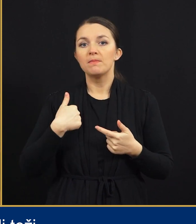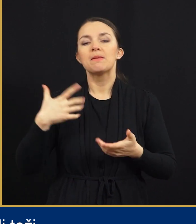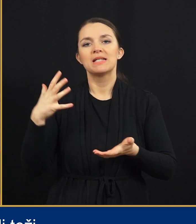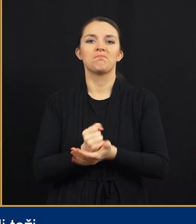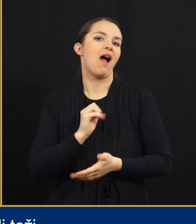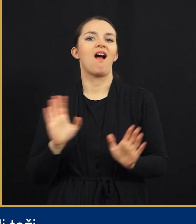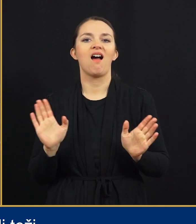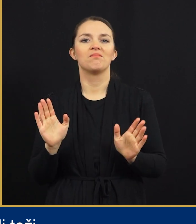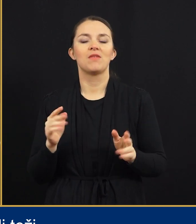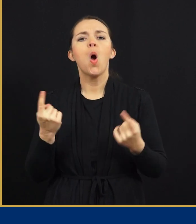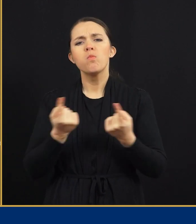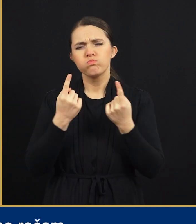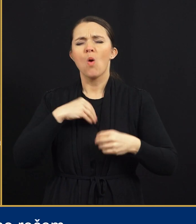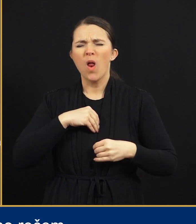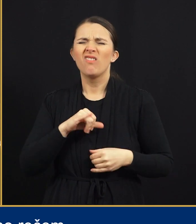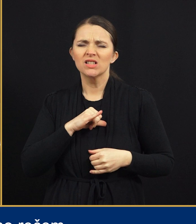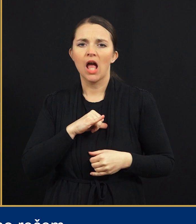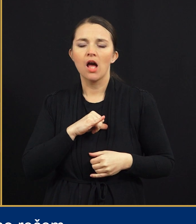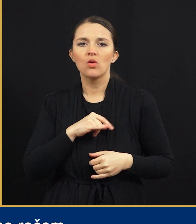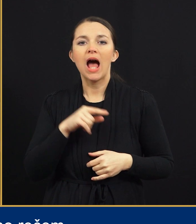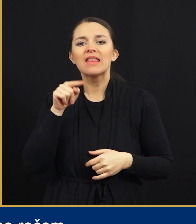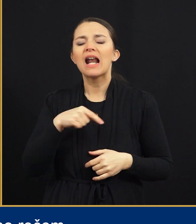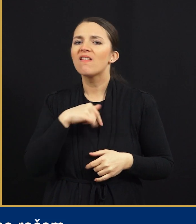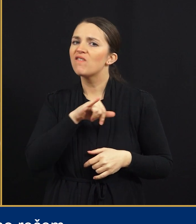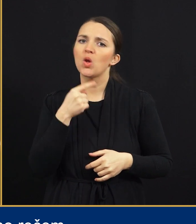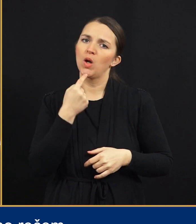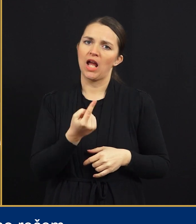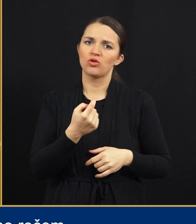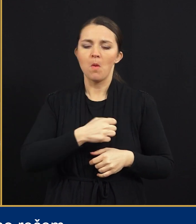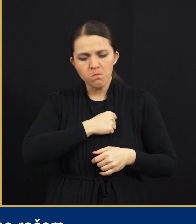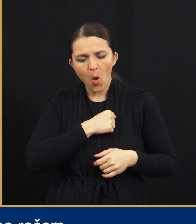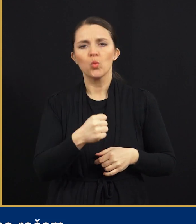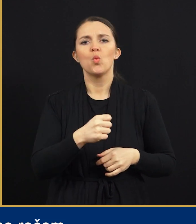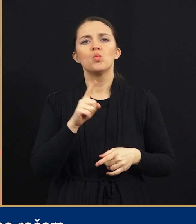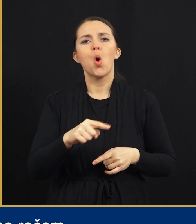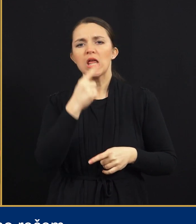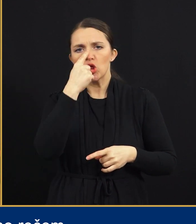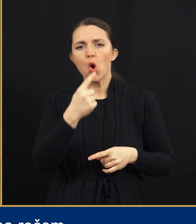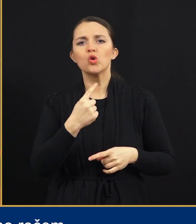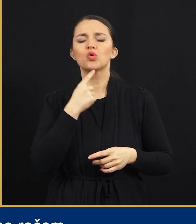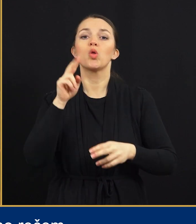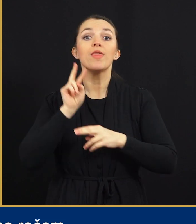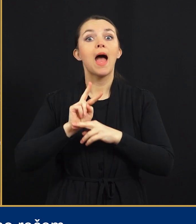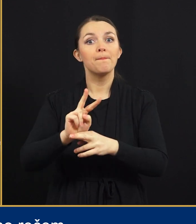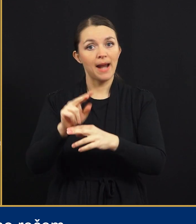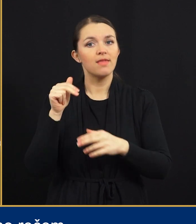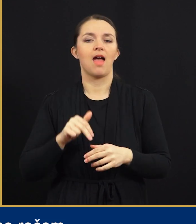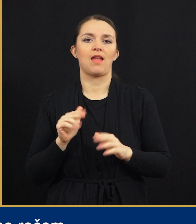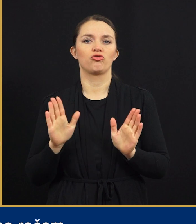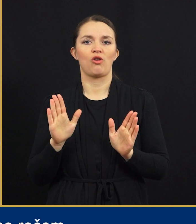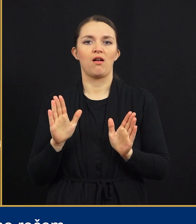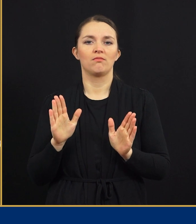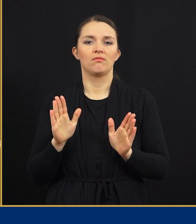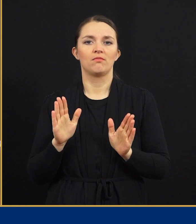da sem zmagala. Boli pa vseeno. Takrat si vedno rečem pogumno in dostojno naprej,